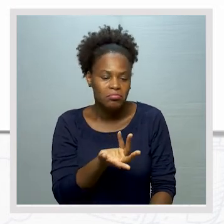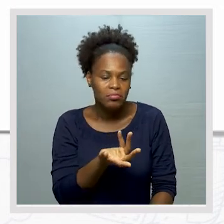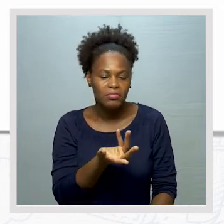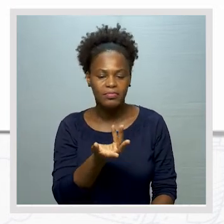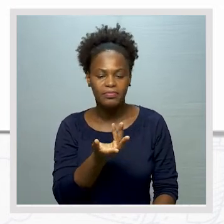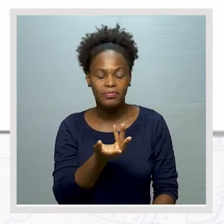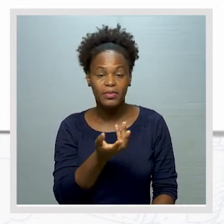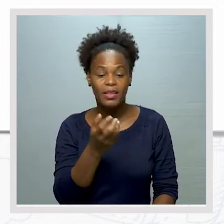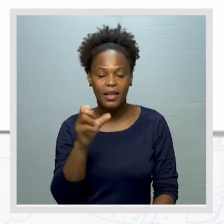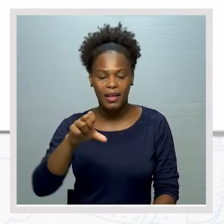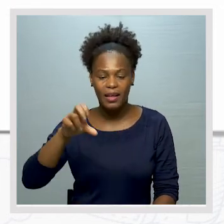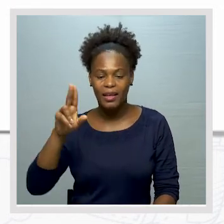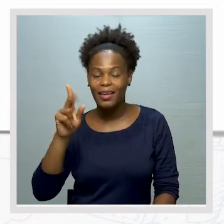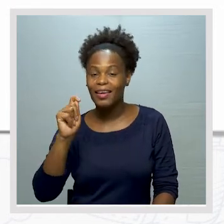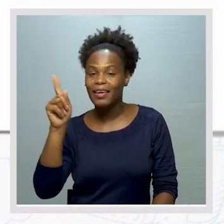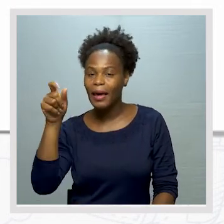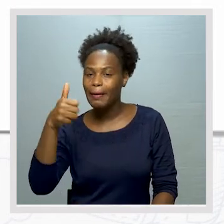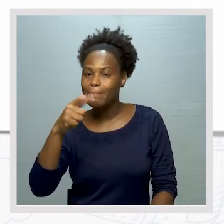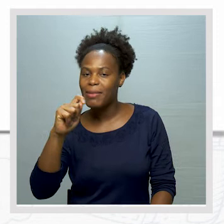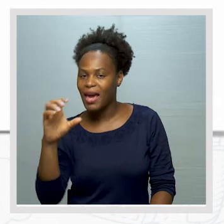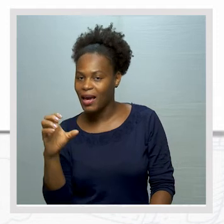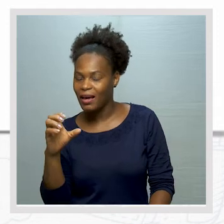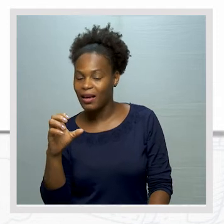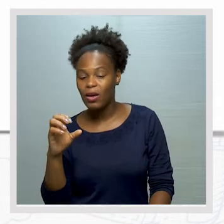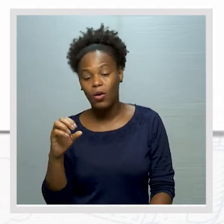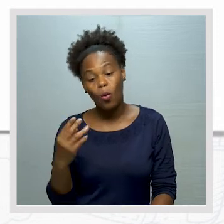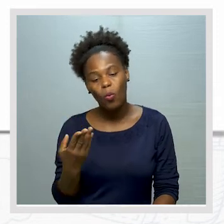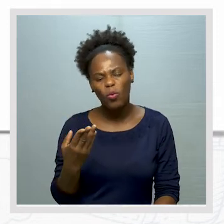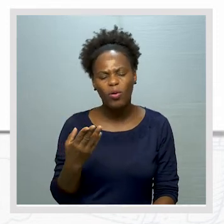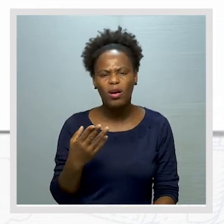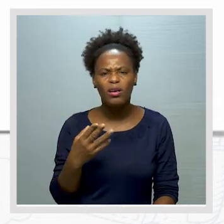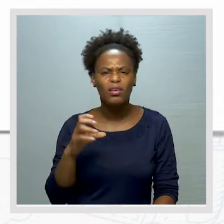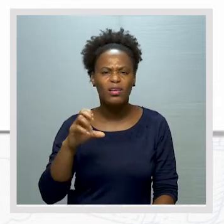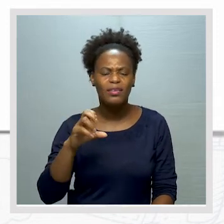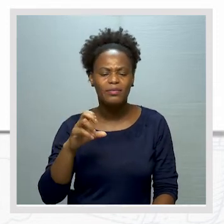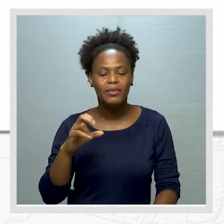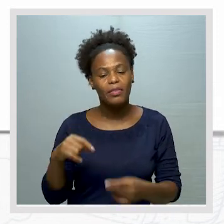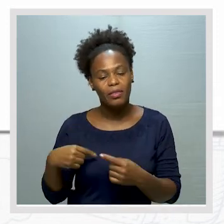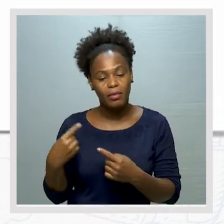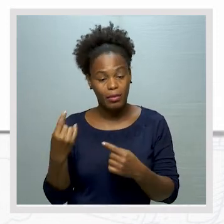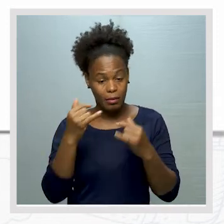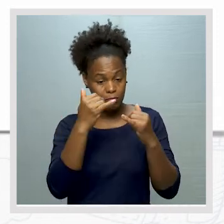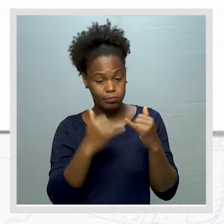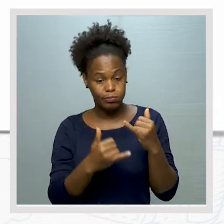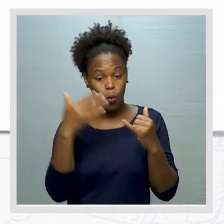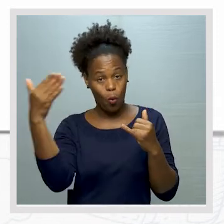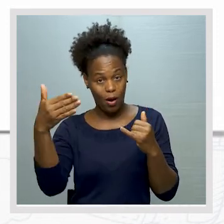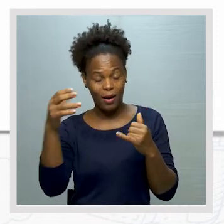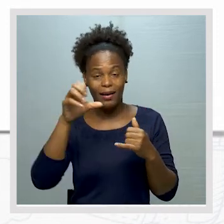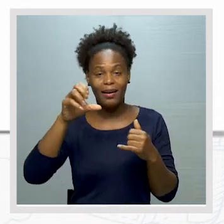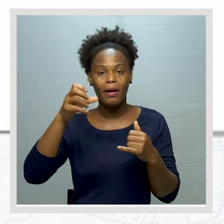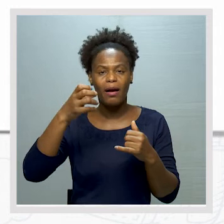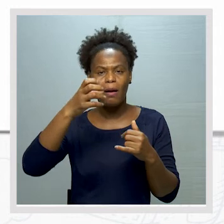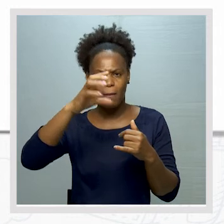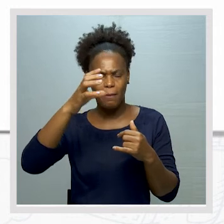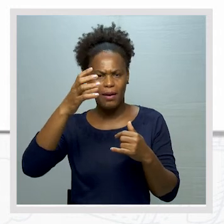Le Québec. Ou alors quoi? Le Québec. Ensuite, en